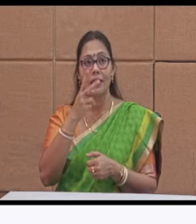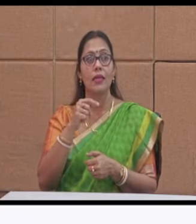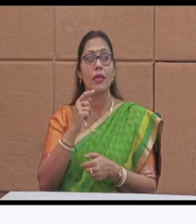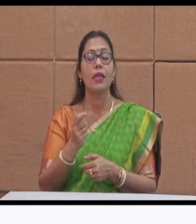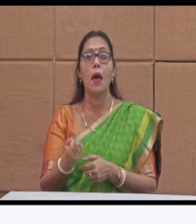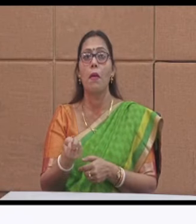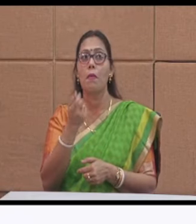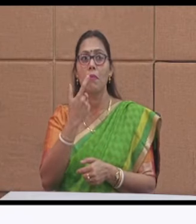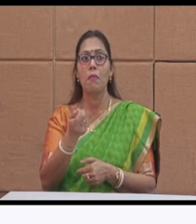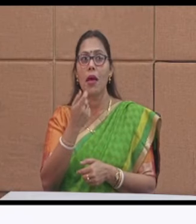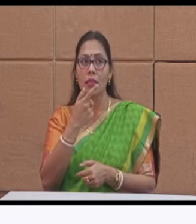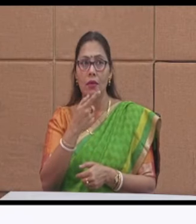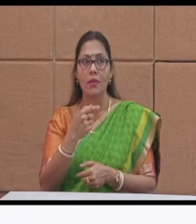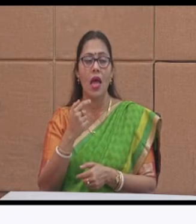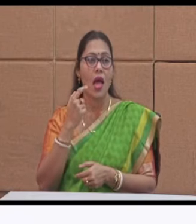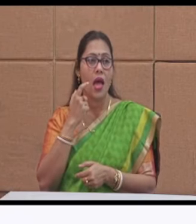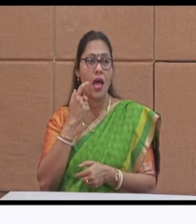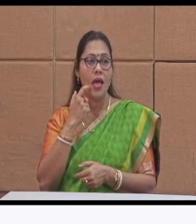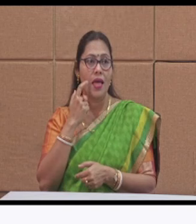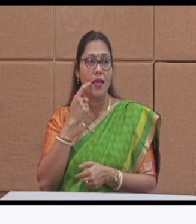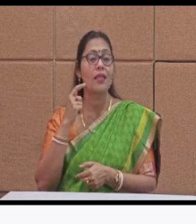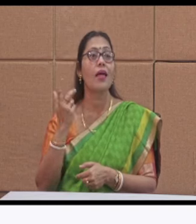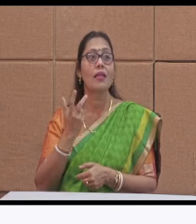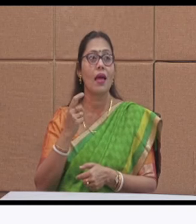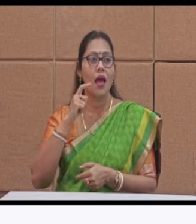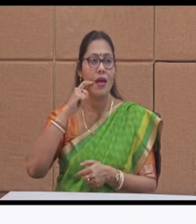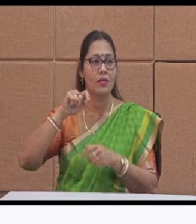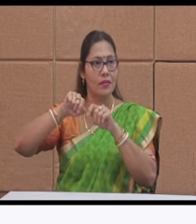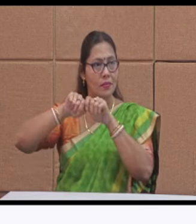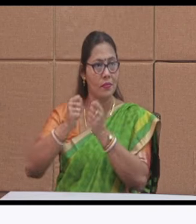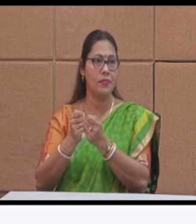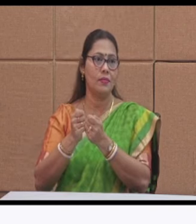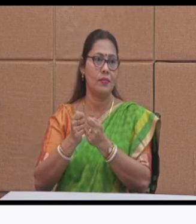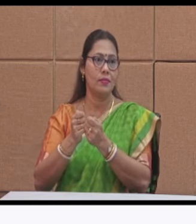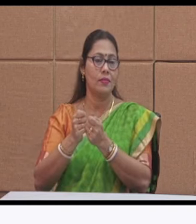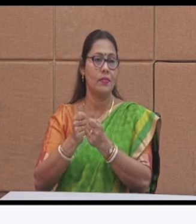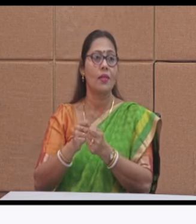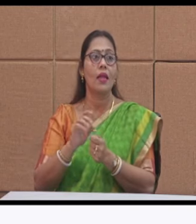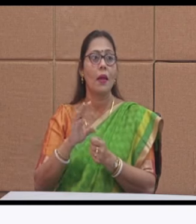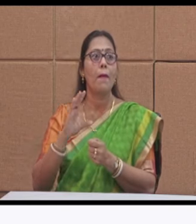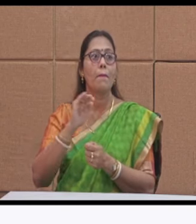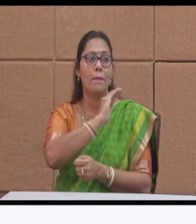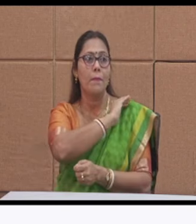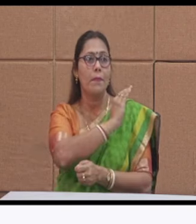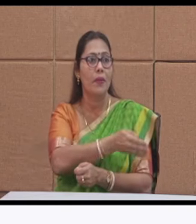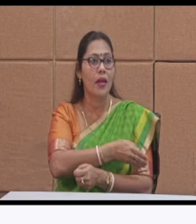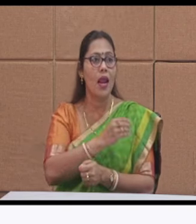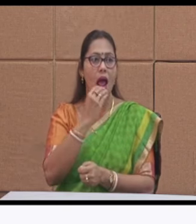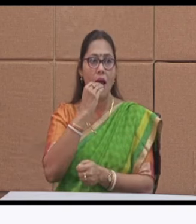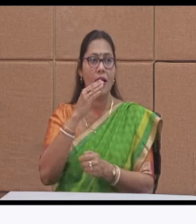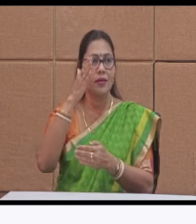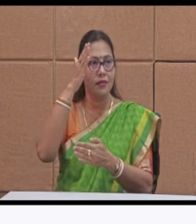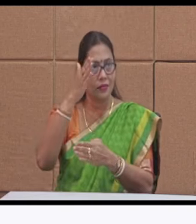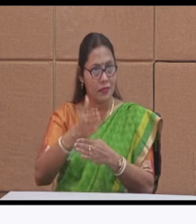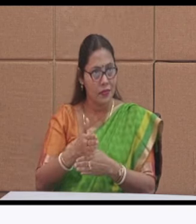যদি বাদাম দেওয়া হয় তুমি দাঁত দিয়ে কি করবে ভেঙে ফেলবে পাও রুটি খেতে দিলে কেটে